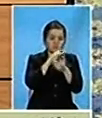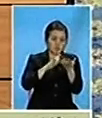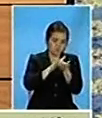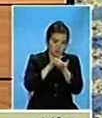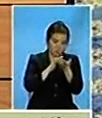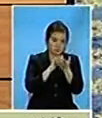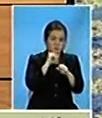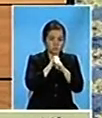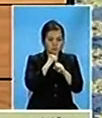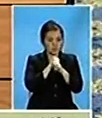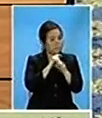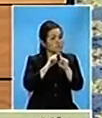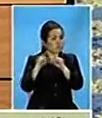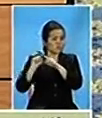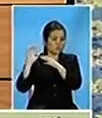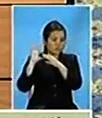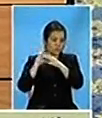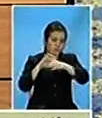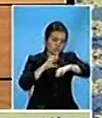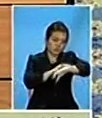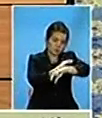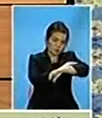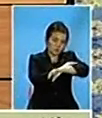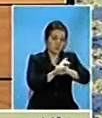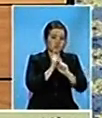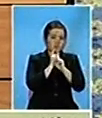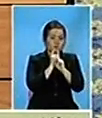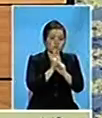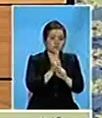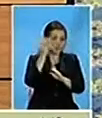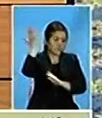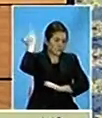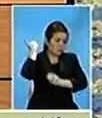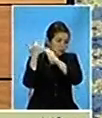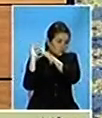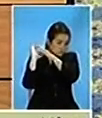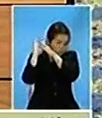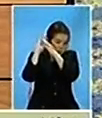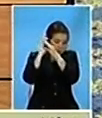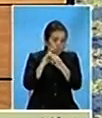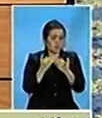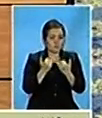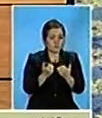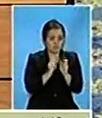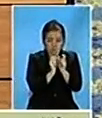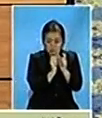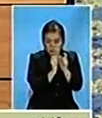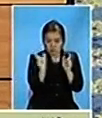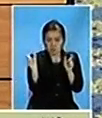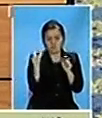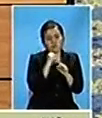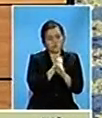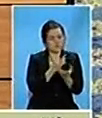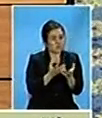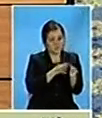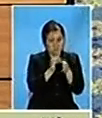แพทย์ทั้งนี้โดยอาศัยความรู้ตำราเทียทอดและพัฒนาสืบมานะครับตรงนี้เป็นการขยายความนะครับซึ่งการขยายความตรงนี้เนี่ยอยากท่